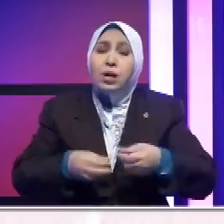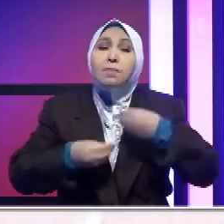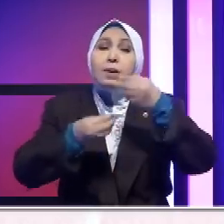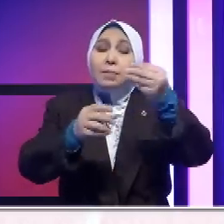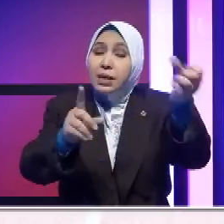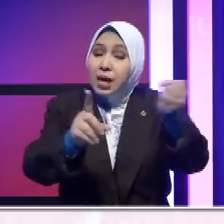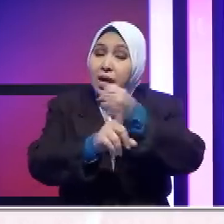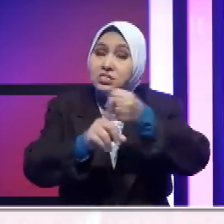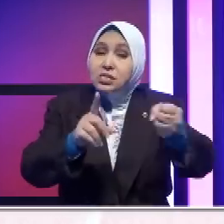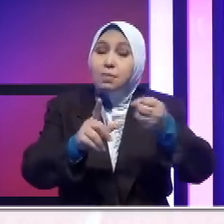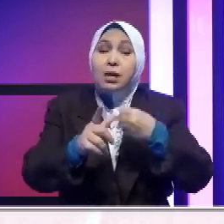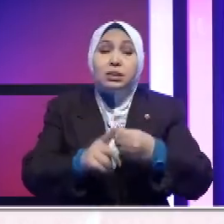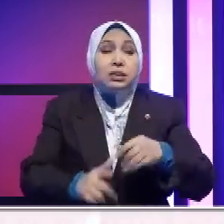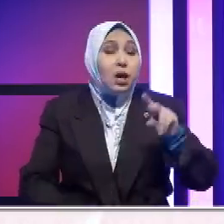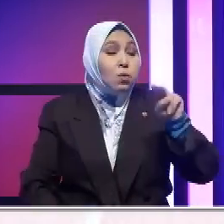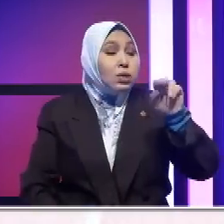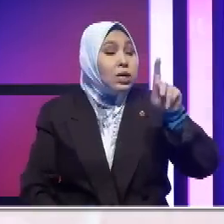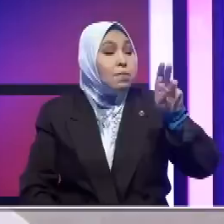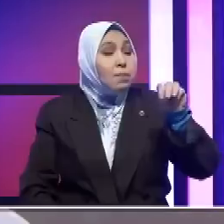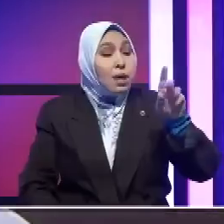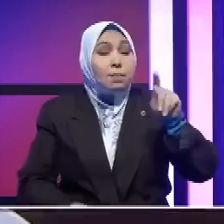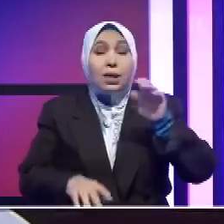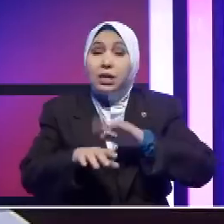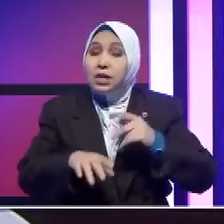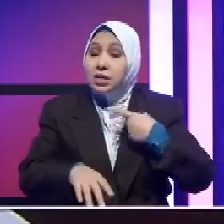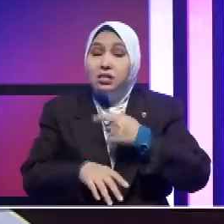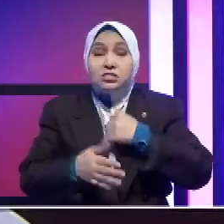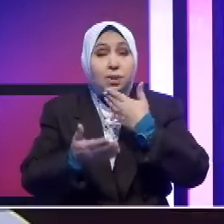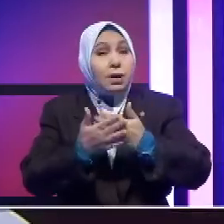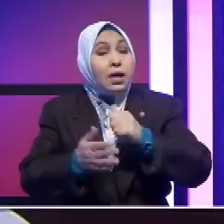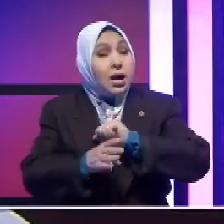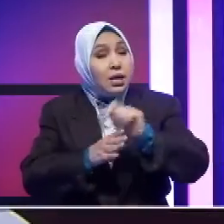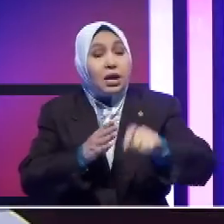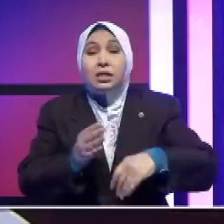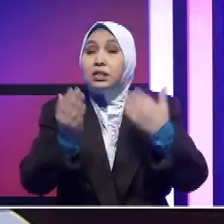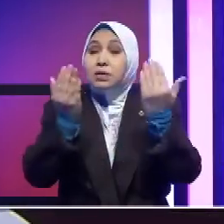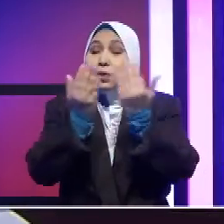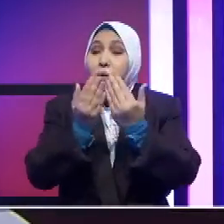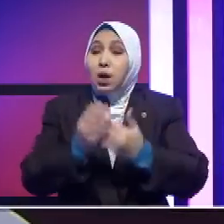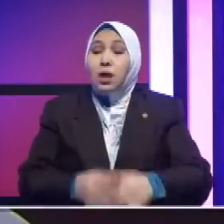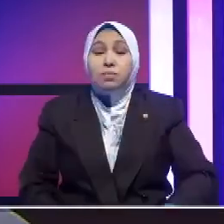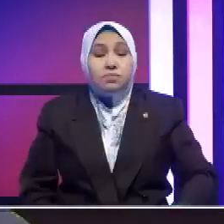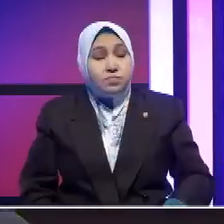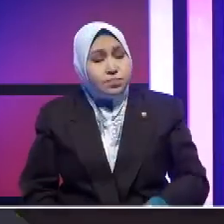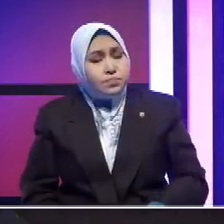azab ataupun nikmat kepada kita sampai akhirat. Kita berdoa bersama, insya-Allah.